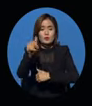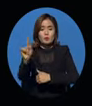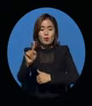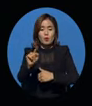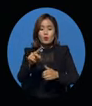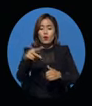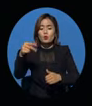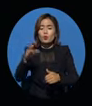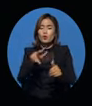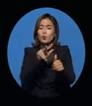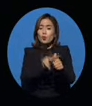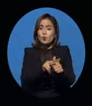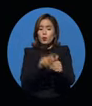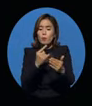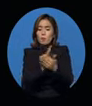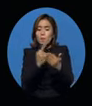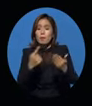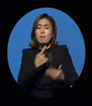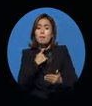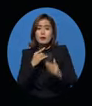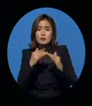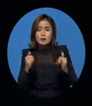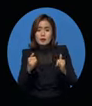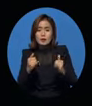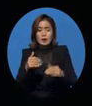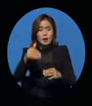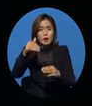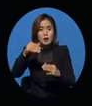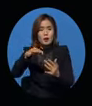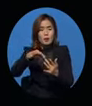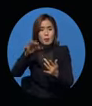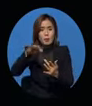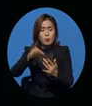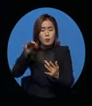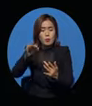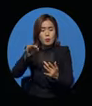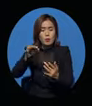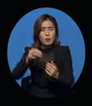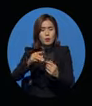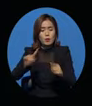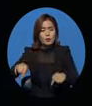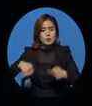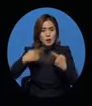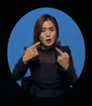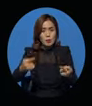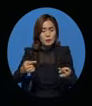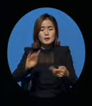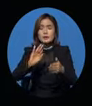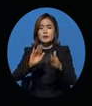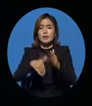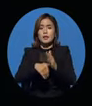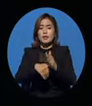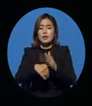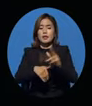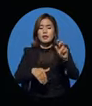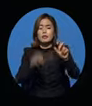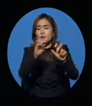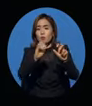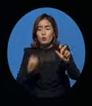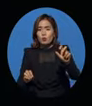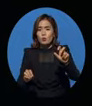후보께서 * 단 경력자가 선출직 공직자 경선에 참여할 경우 25%